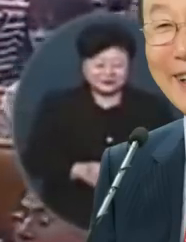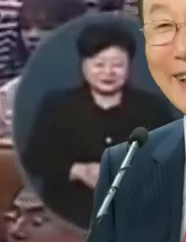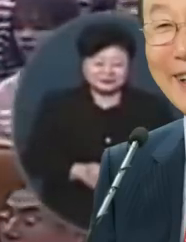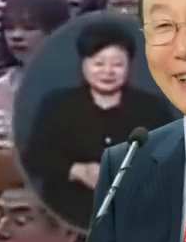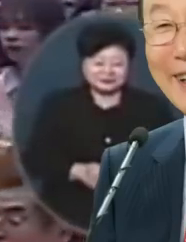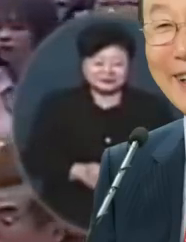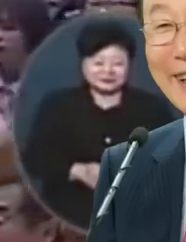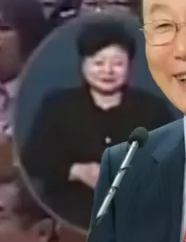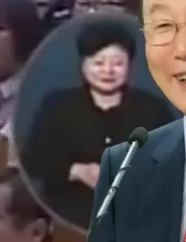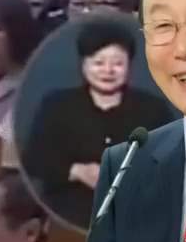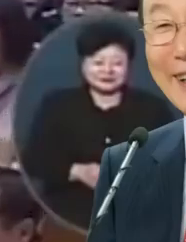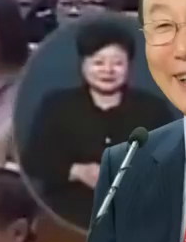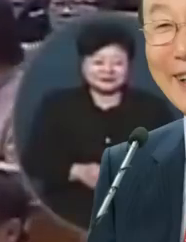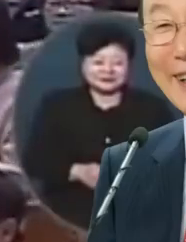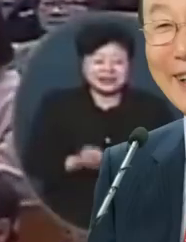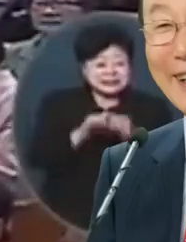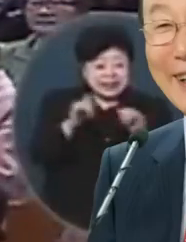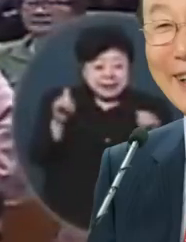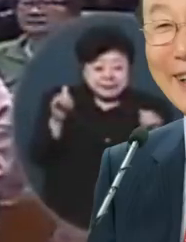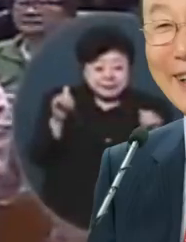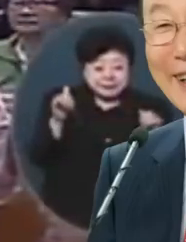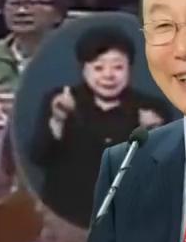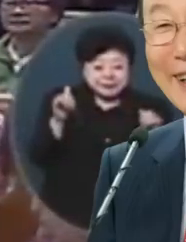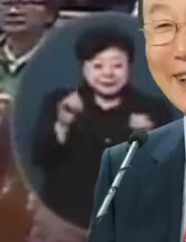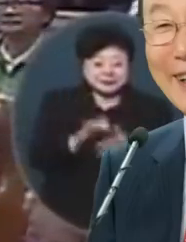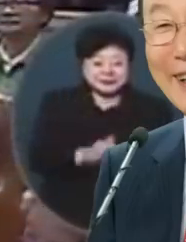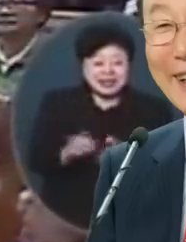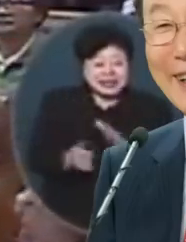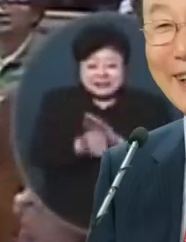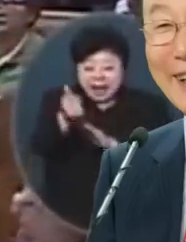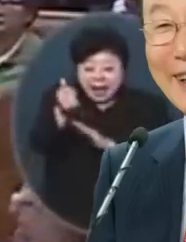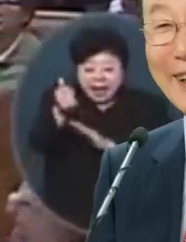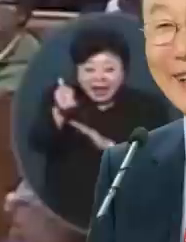것입니다. 사람이 희망을